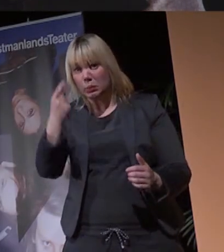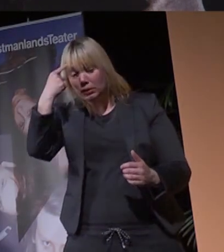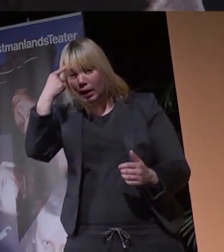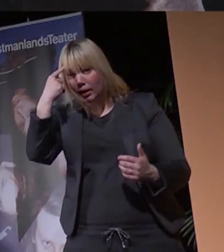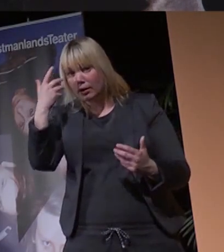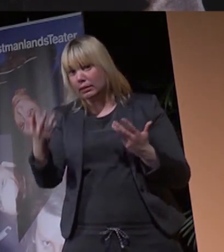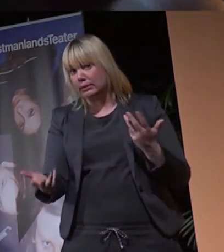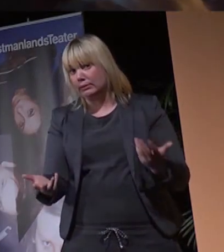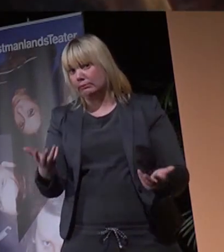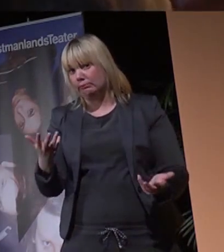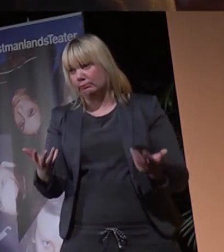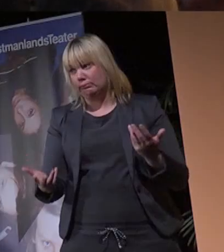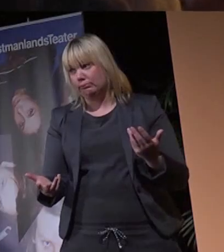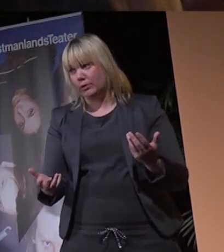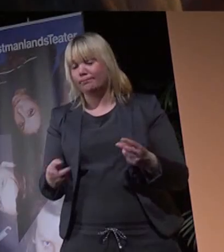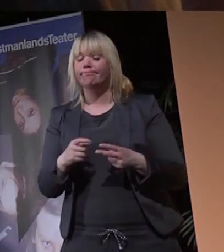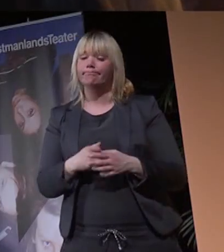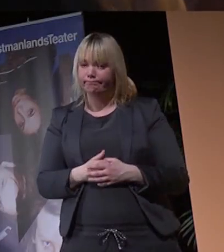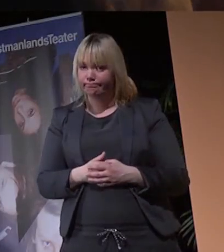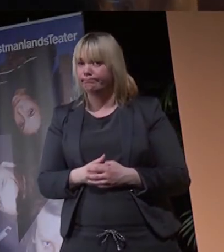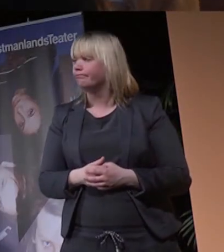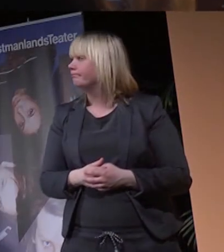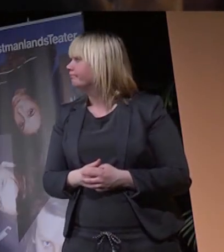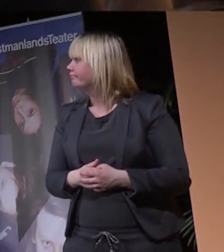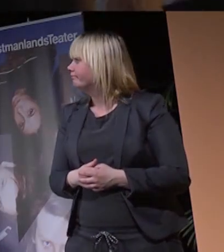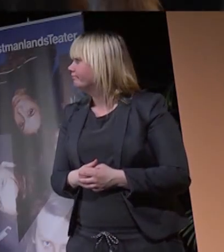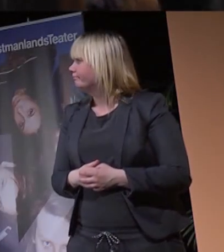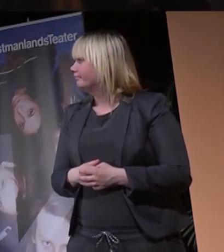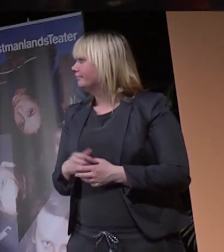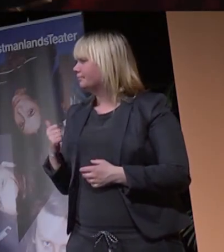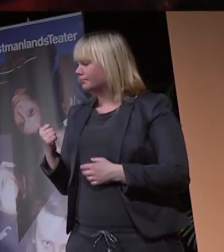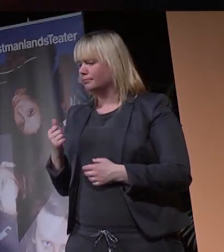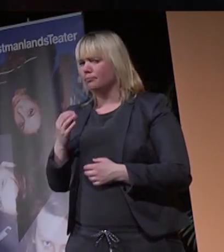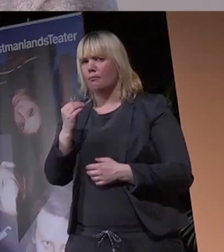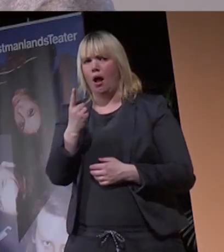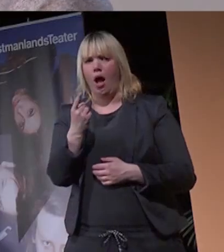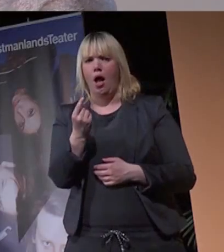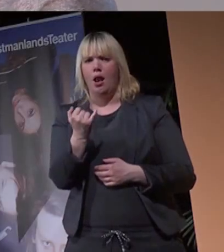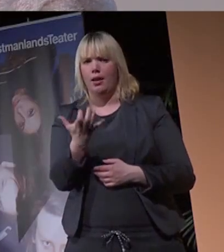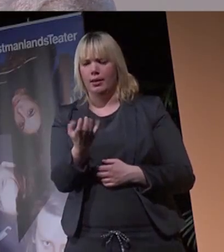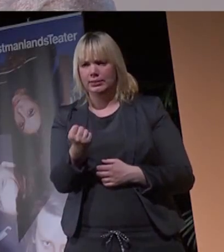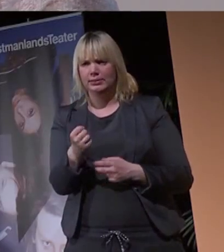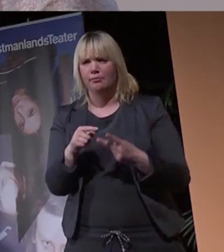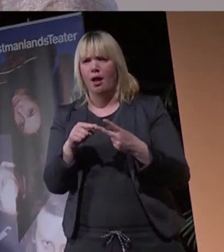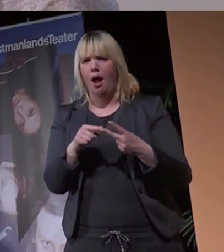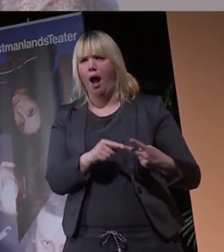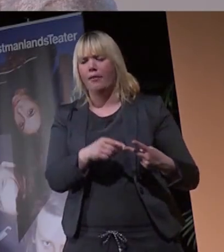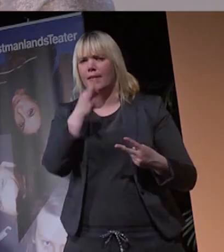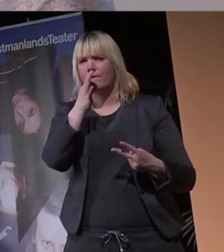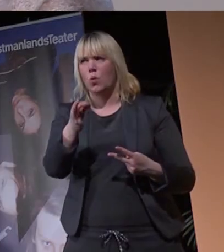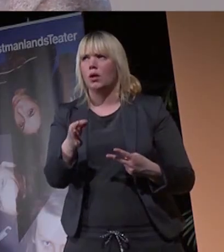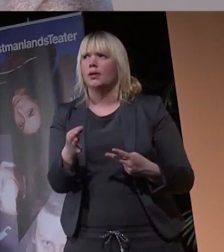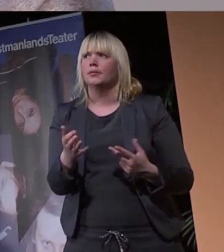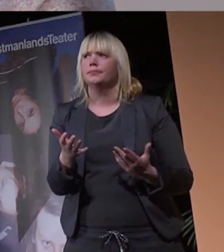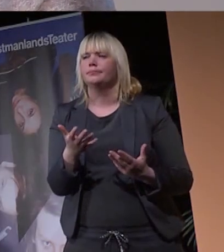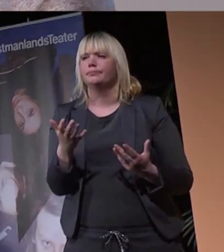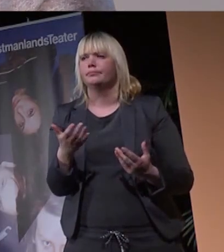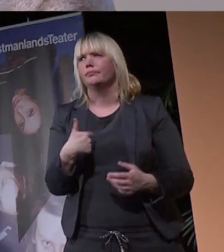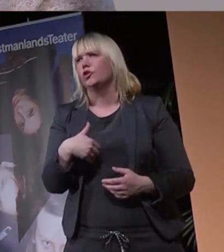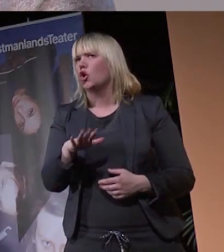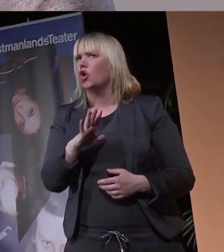är, hur är det så att vi som professionella utövare ska ha